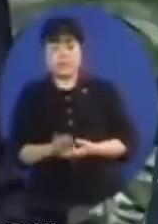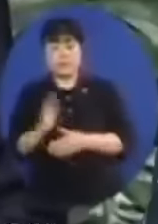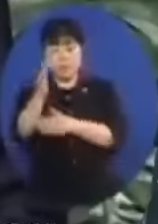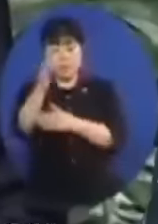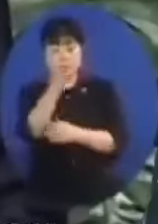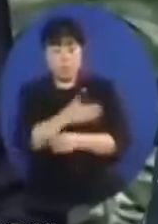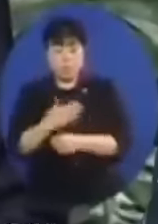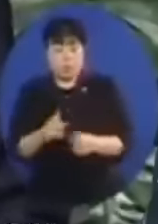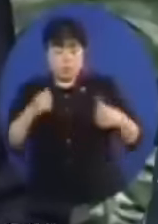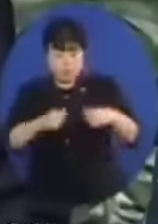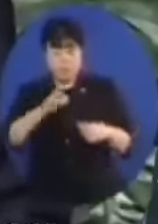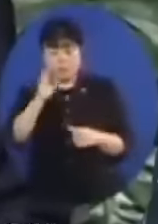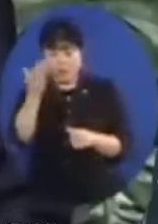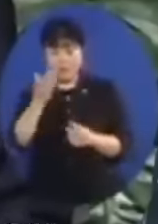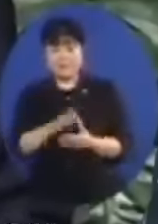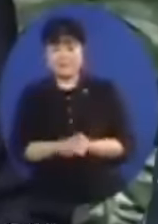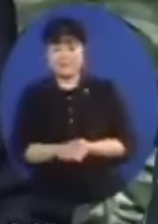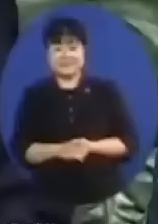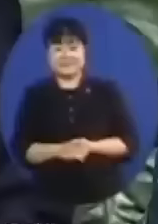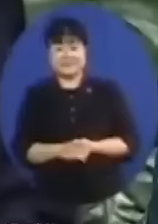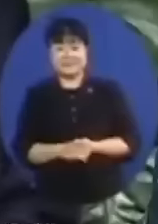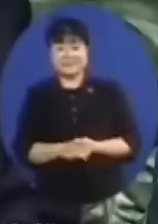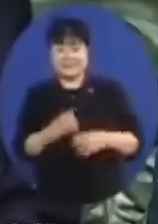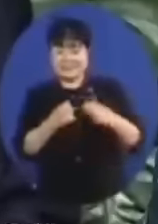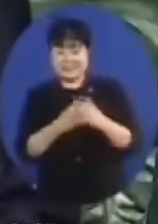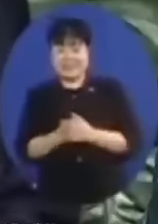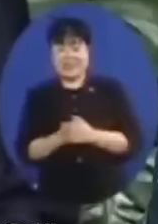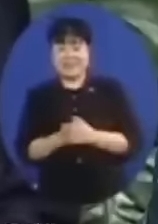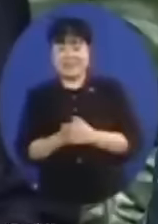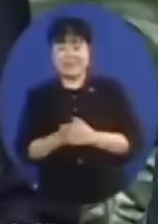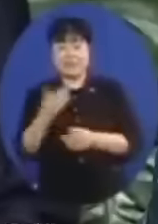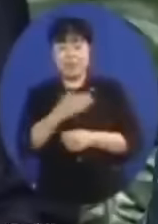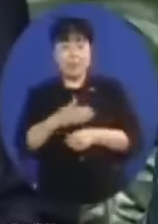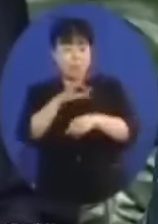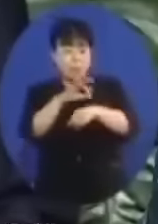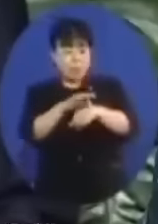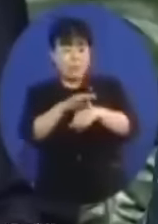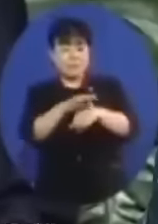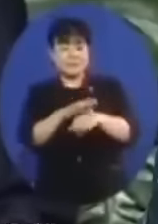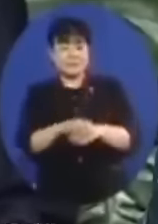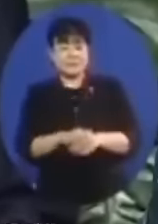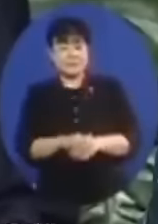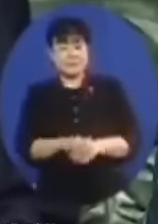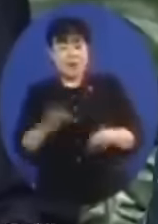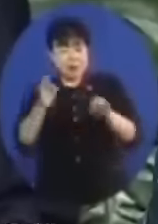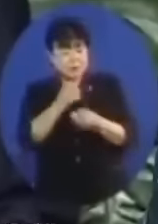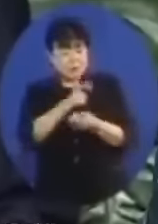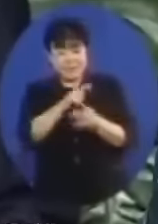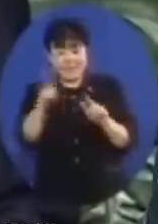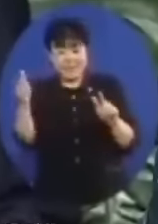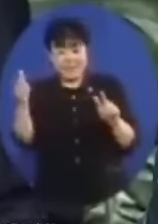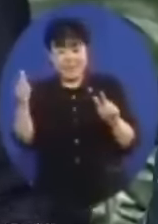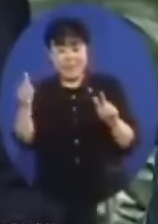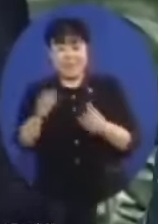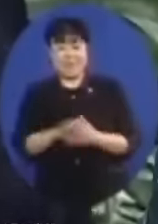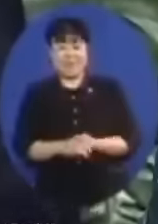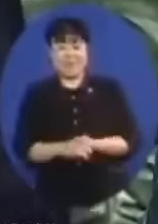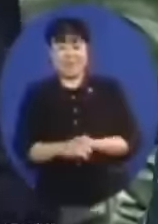영화로운 몸이 되는 것입니다. 그러므로 우리의 몸이 없어지는 것이 아닙니다.